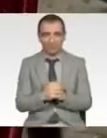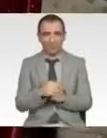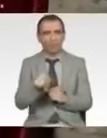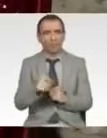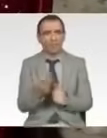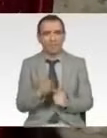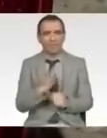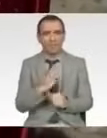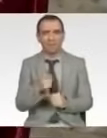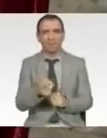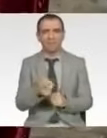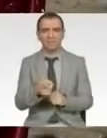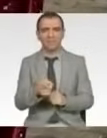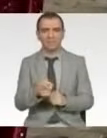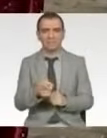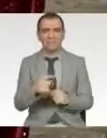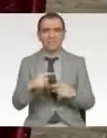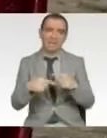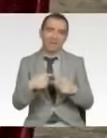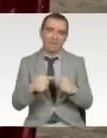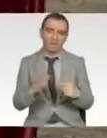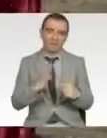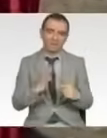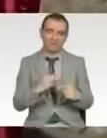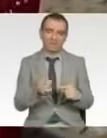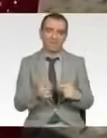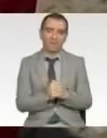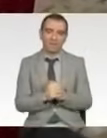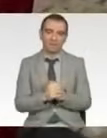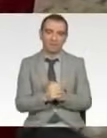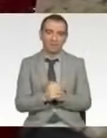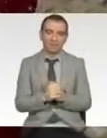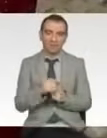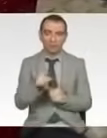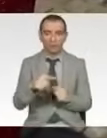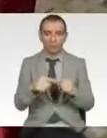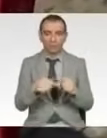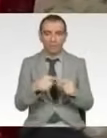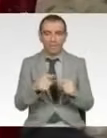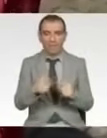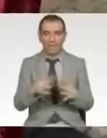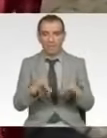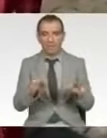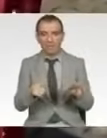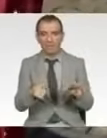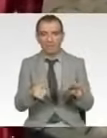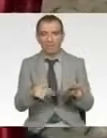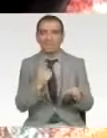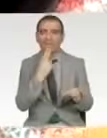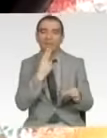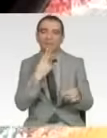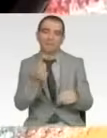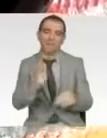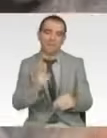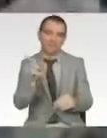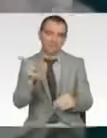Burada neyimiz var? Sarmamız. Burada da sarmamız var. Evet, bu sarmayı vallahi hatunlar